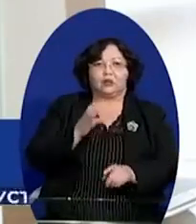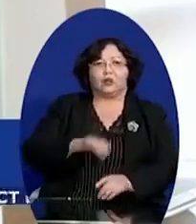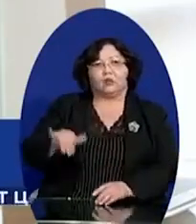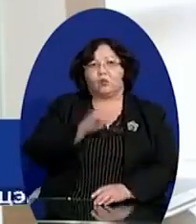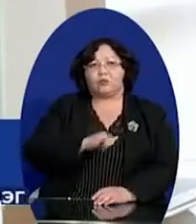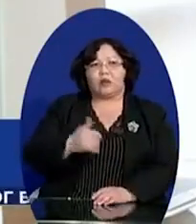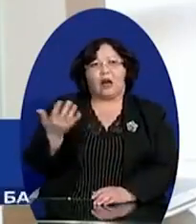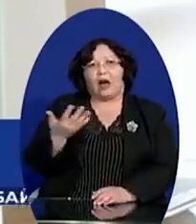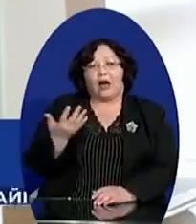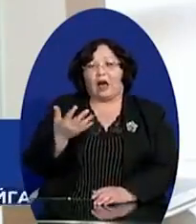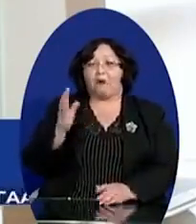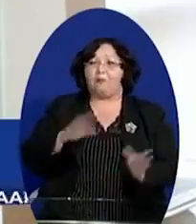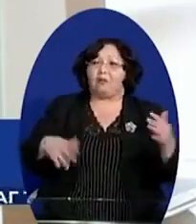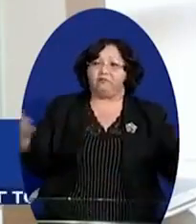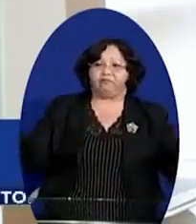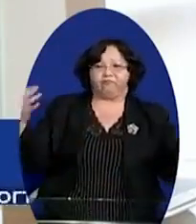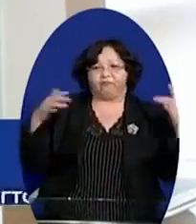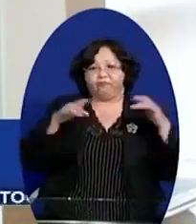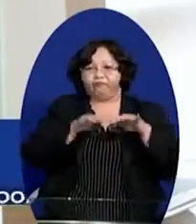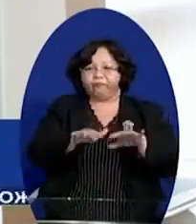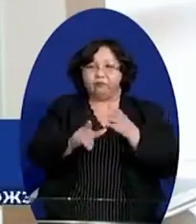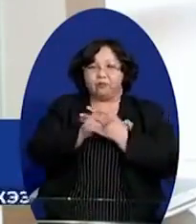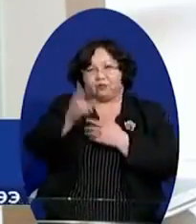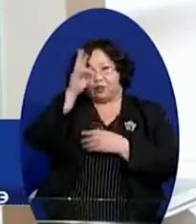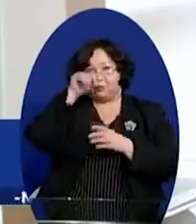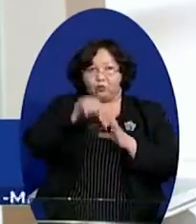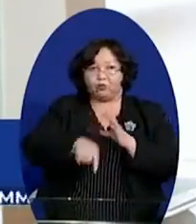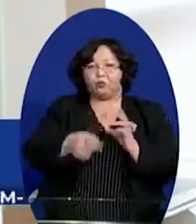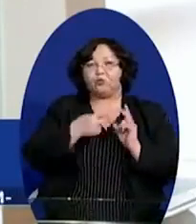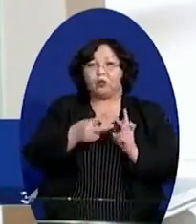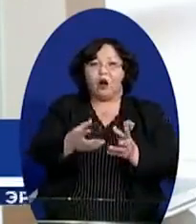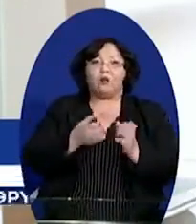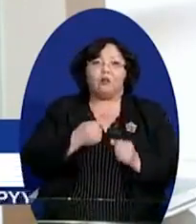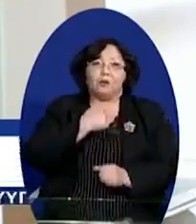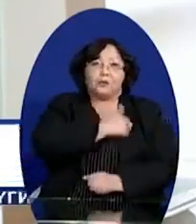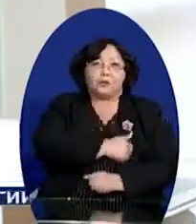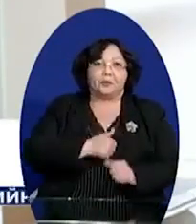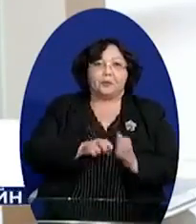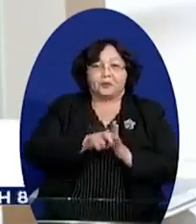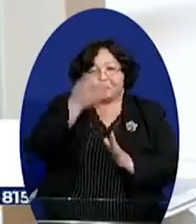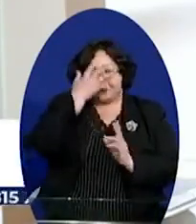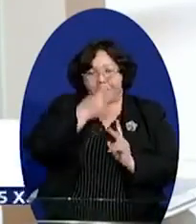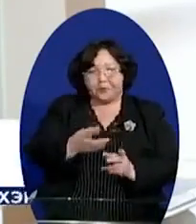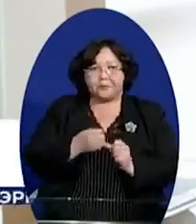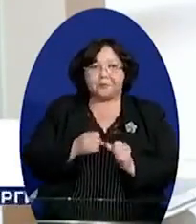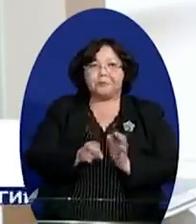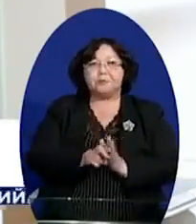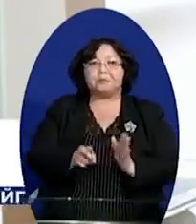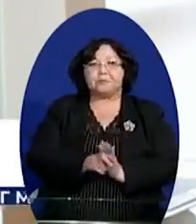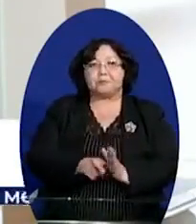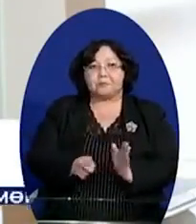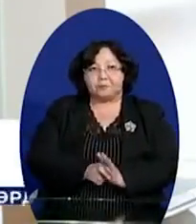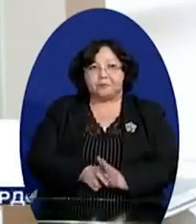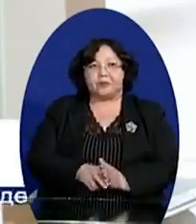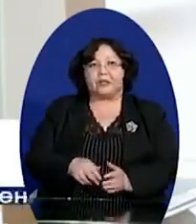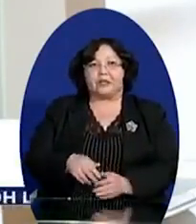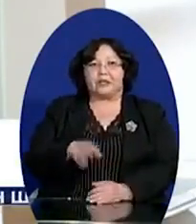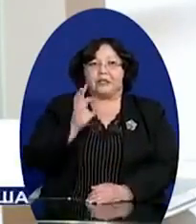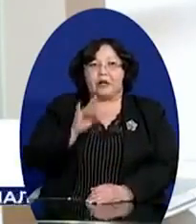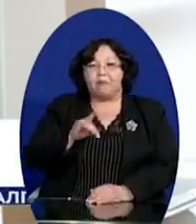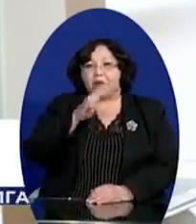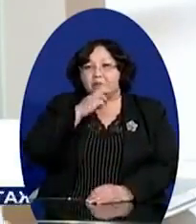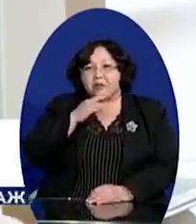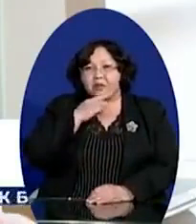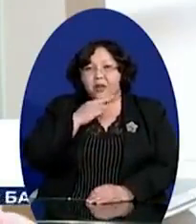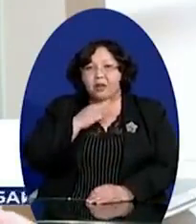газраас ирээд элчин сайдын яам консулын газраас энэ үйлчлэгийг авч болох нэ гэдгийг бол бид нэр цаашд одоо сурталчлах ямар одоо